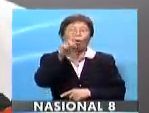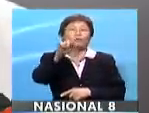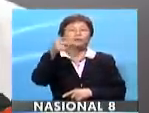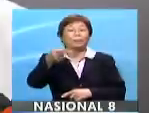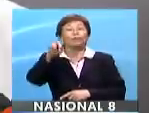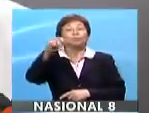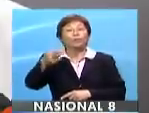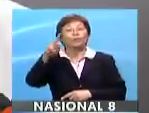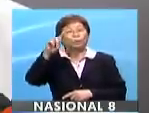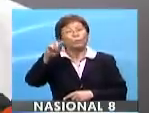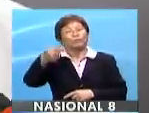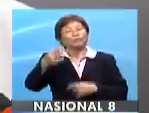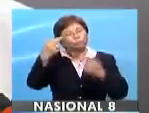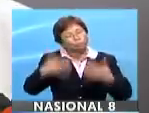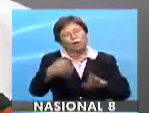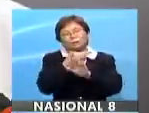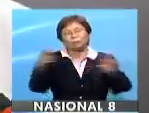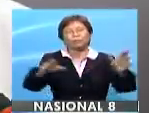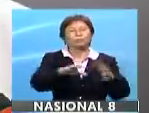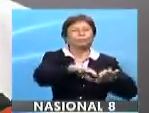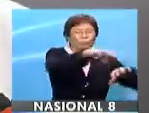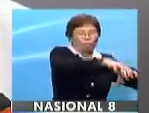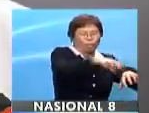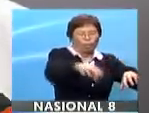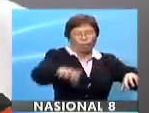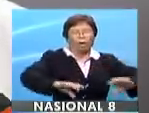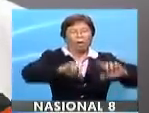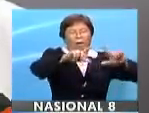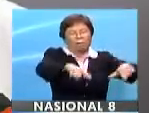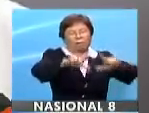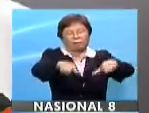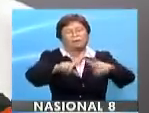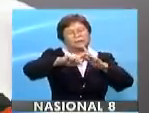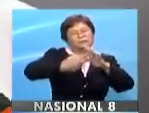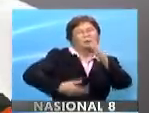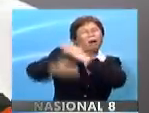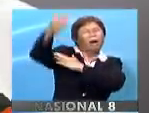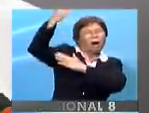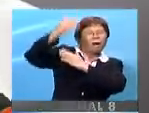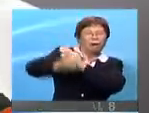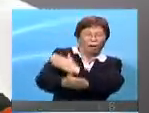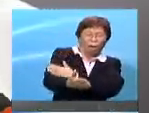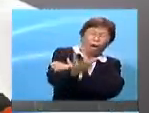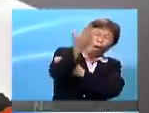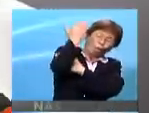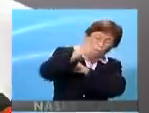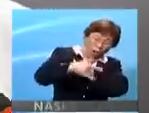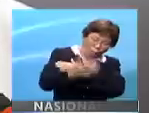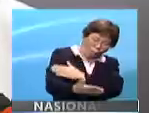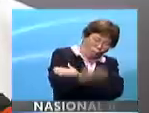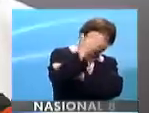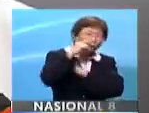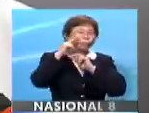haji sudah pun buat persediaan awal. Pos-pos ini memang diletakkan, ditempatkan sejak daripada awal pagi untuk melihat